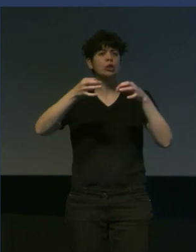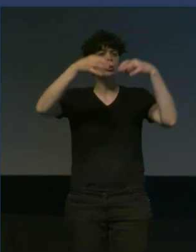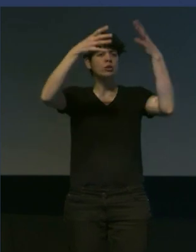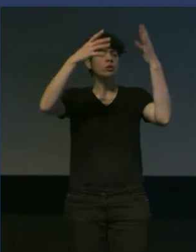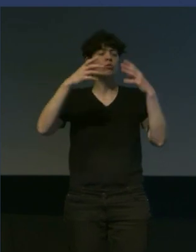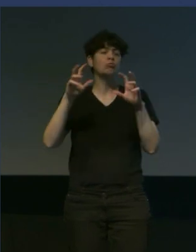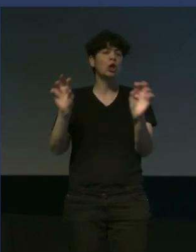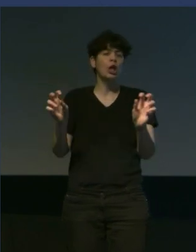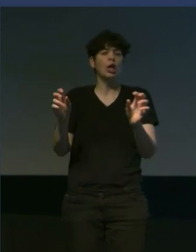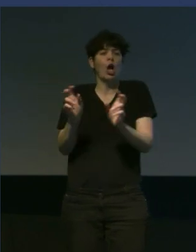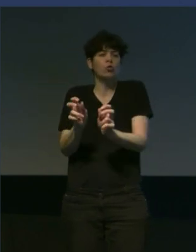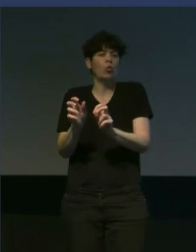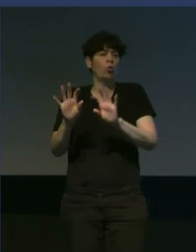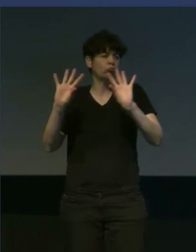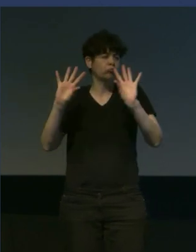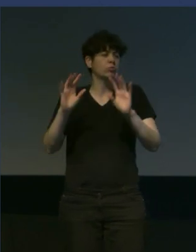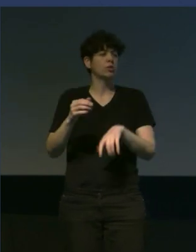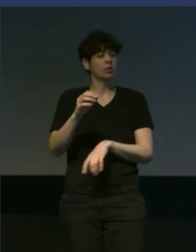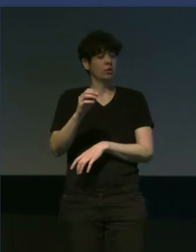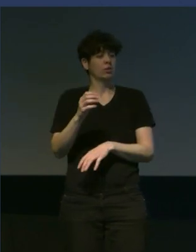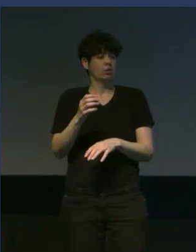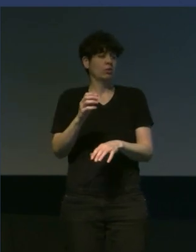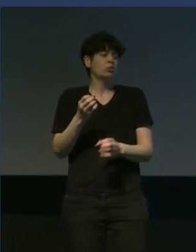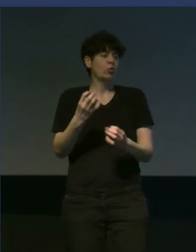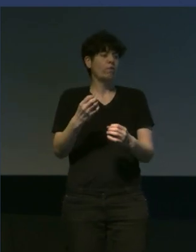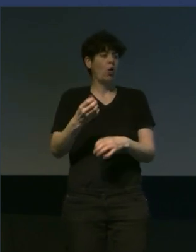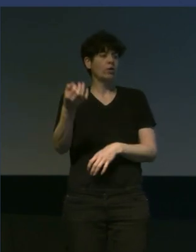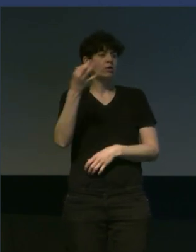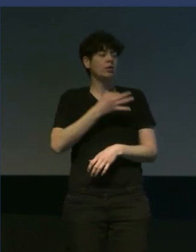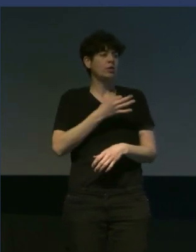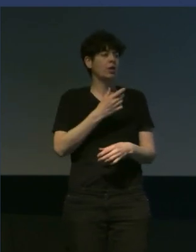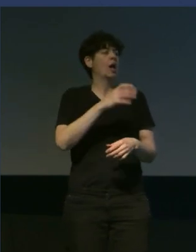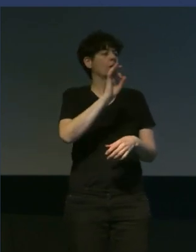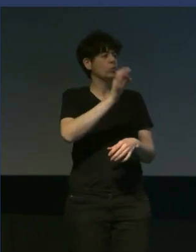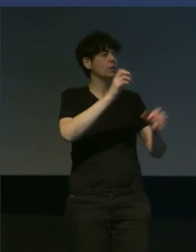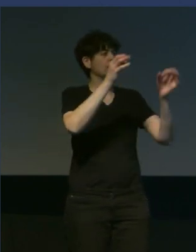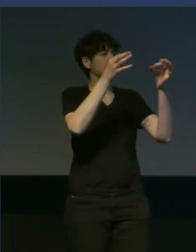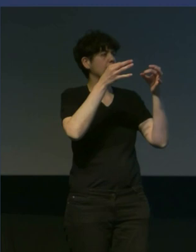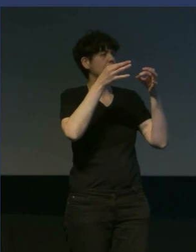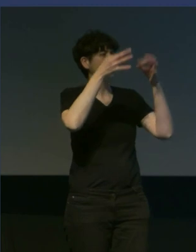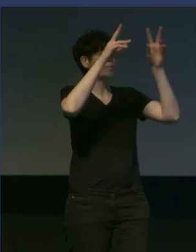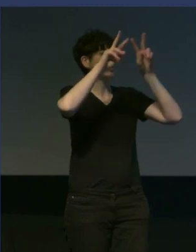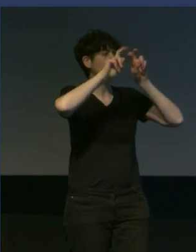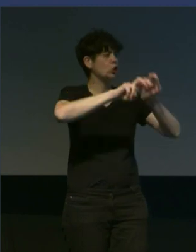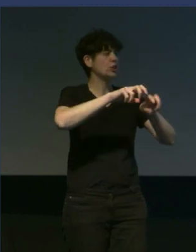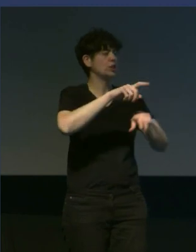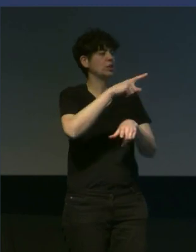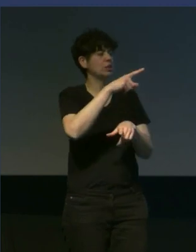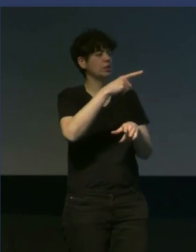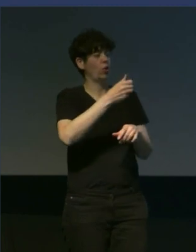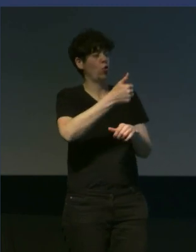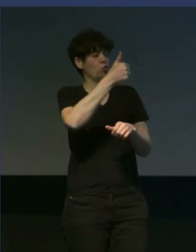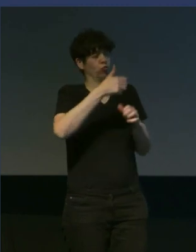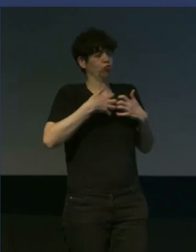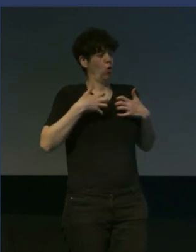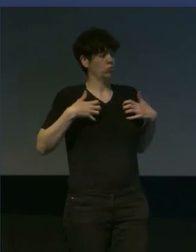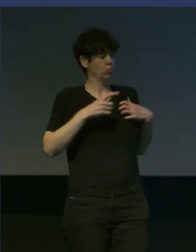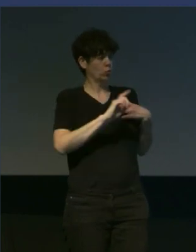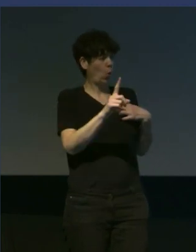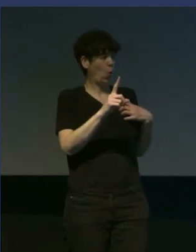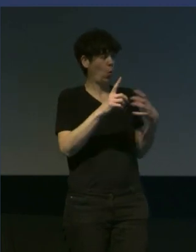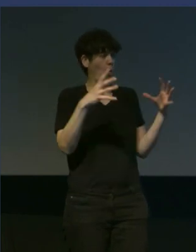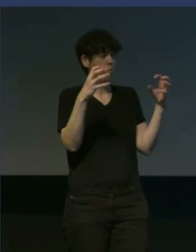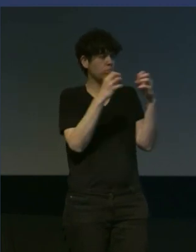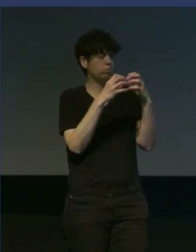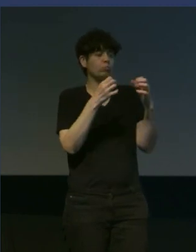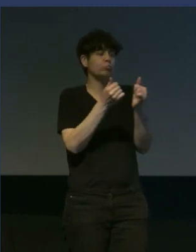parlé, la première chose qu'il va nous dire, c'est qu'effectivement, la climatologie, c'est pas une science, mais c'est un conglomérat